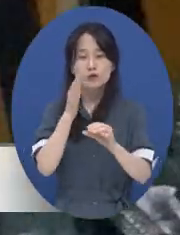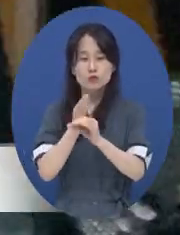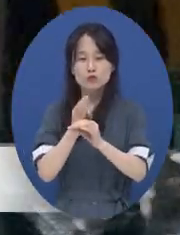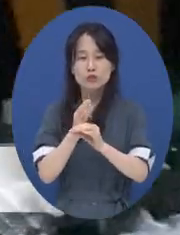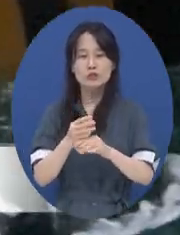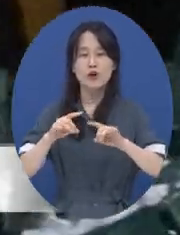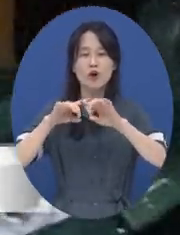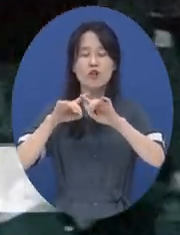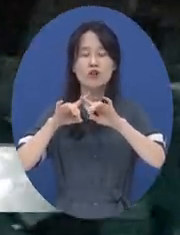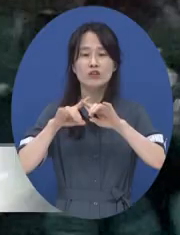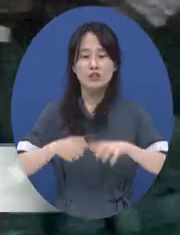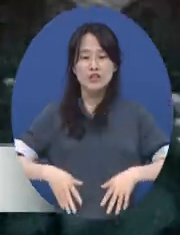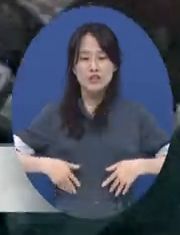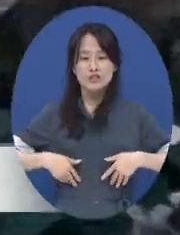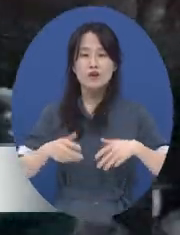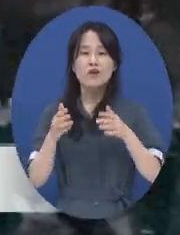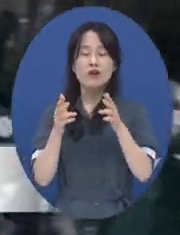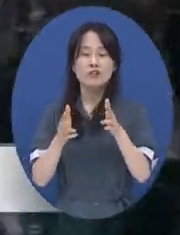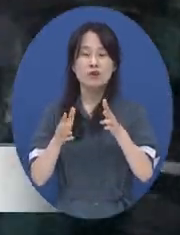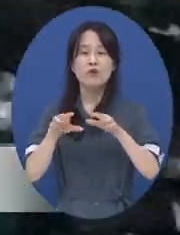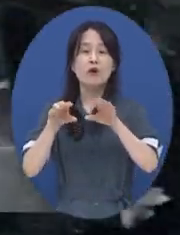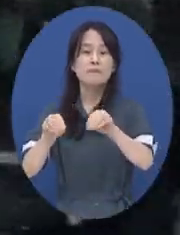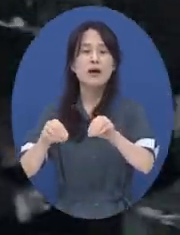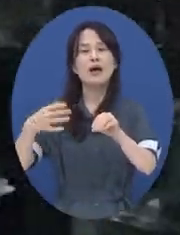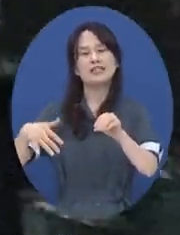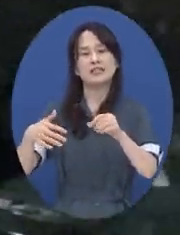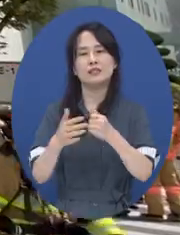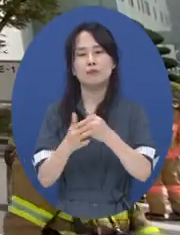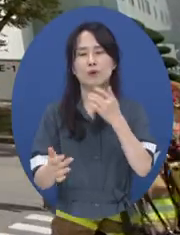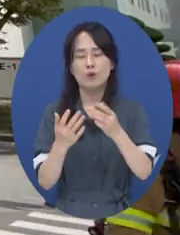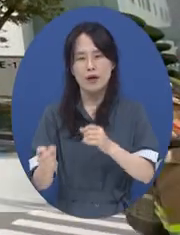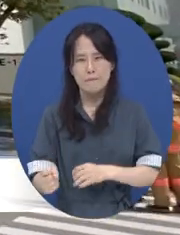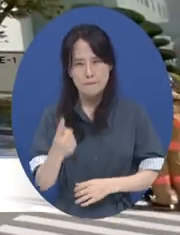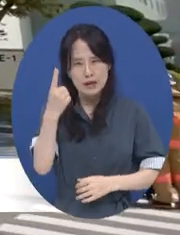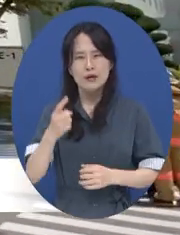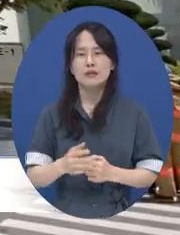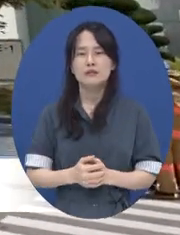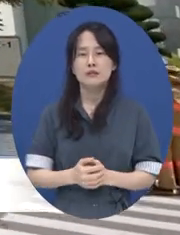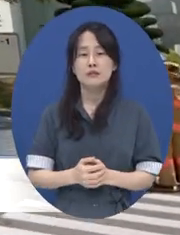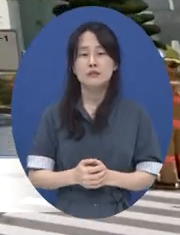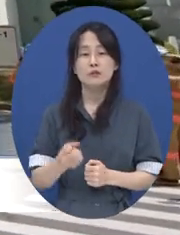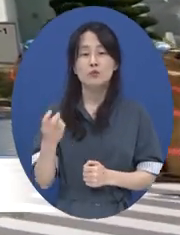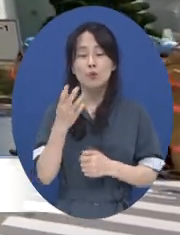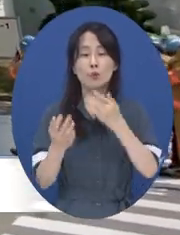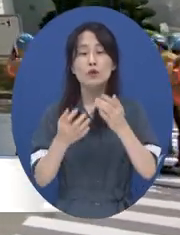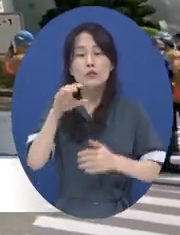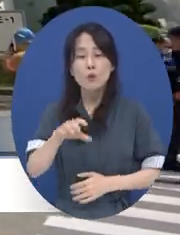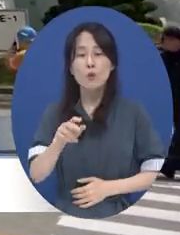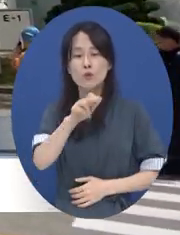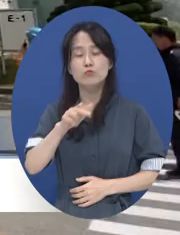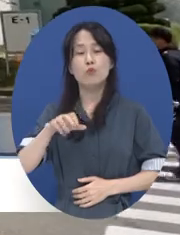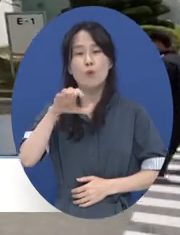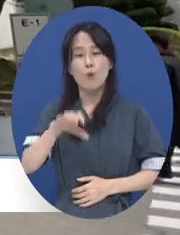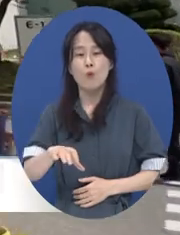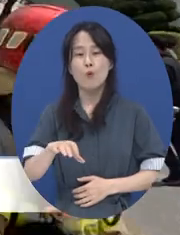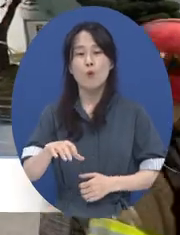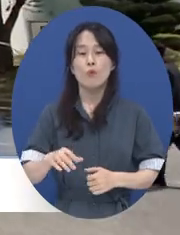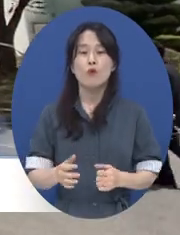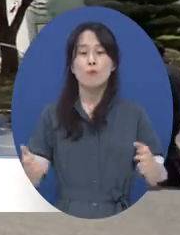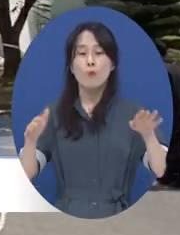전기 히터의 전원을 끄지 않은 게 화재의 화근이었습니다. 또 다른 화재 현장인 군포시에 위치한